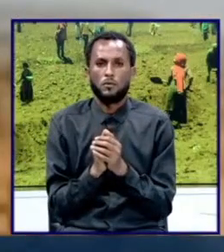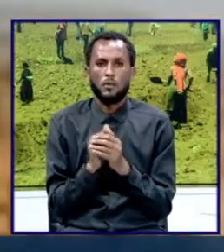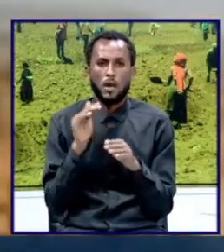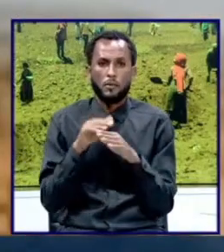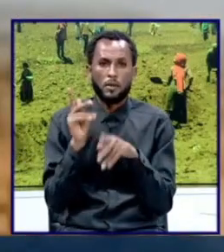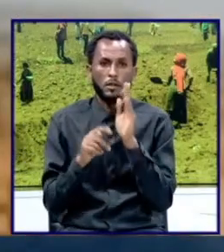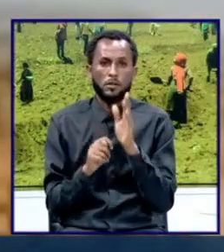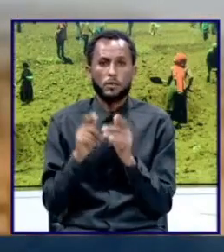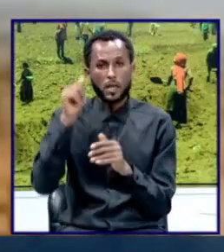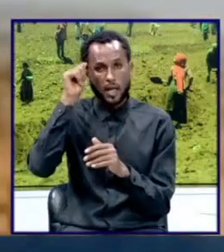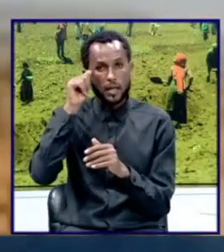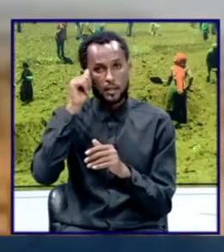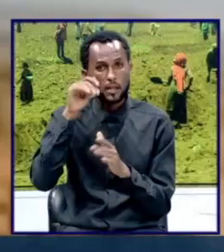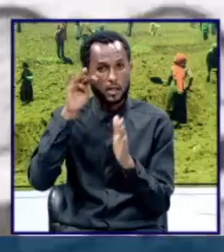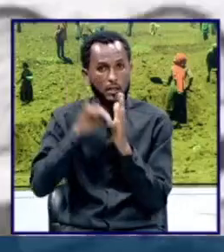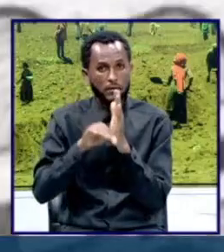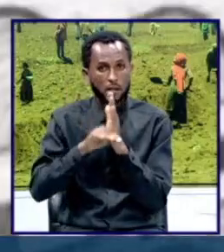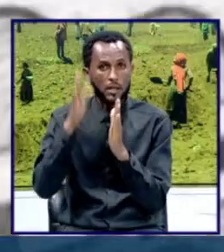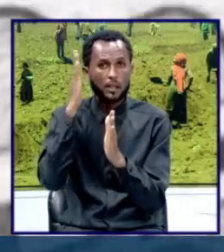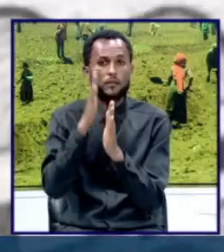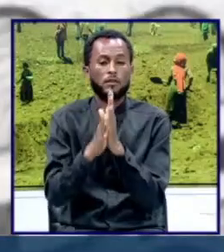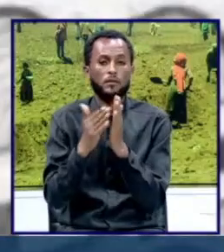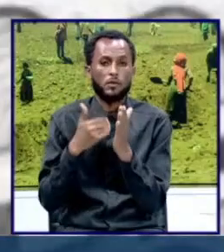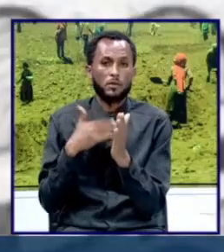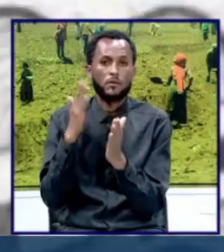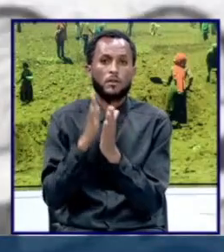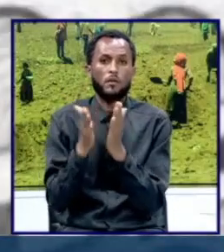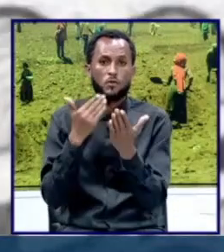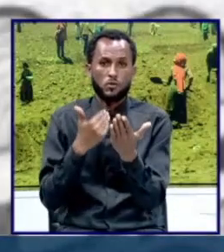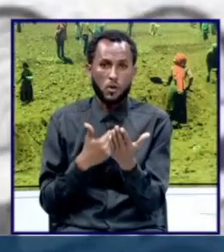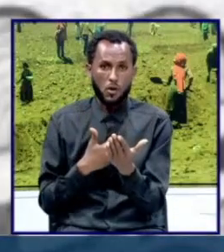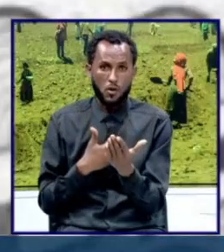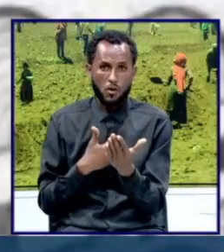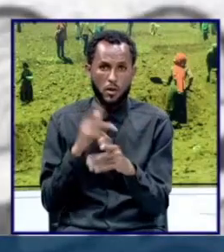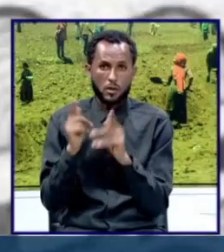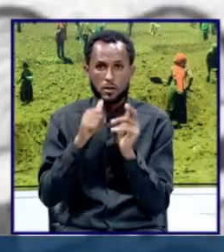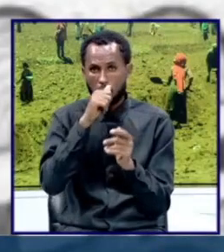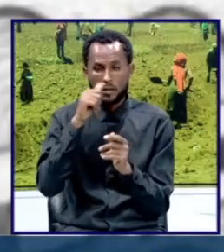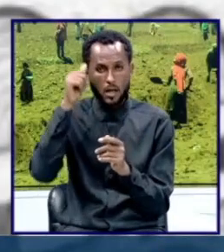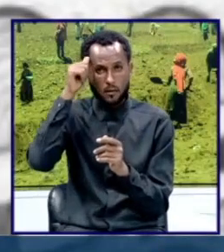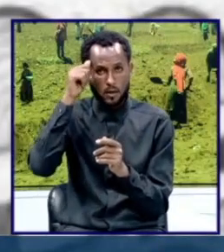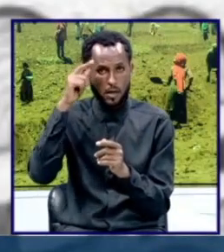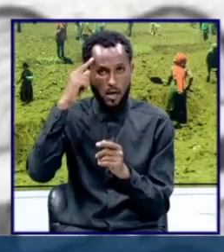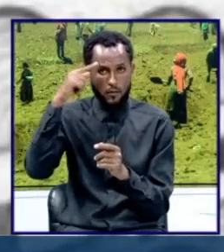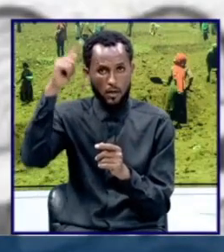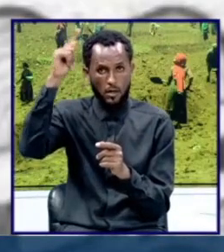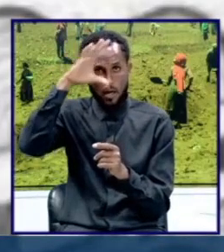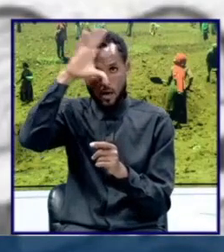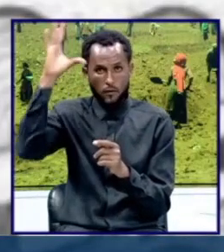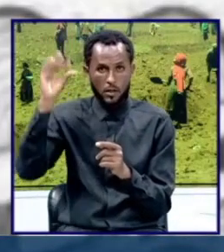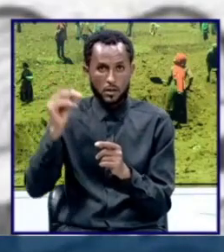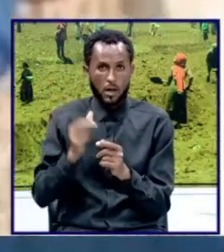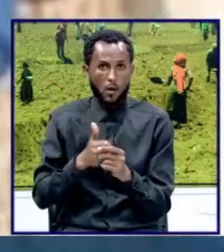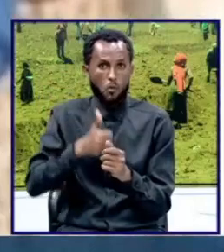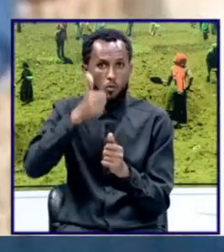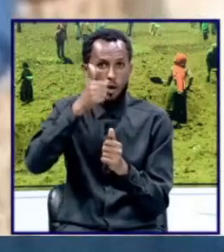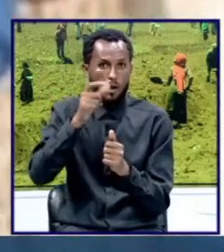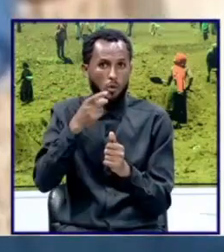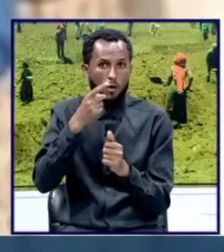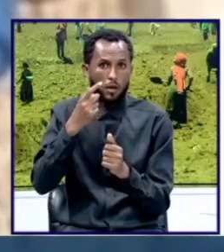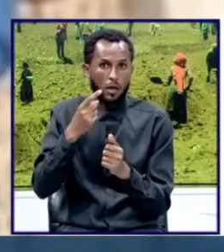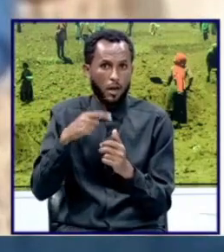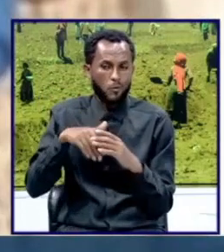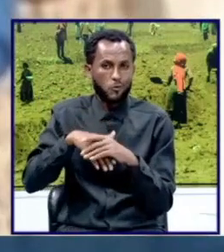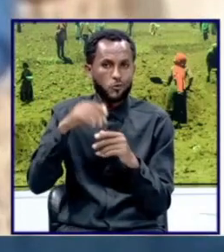ልዕሊ ህዝቢ ኤርትራ ግፍዒ እናተፈፀመ ዝመፀን ዝፍፀም ዘሎን እስያስ ኣፈወርቂ ኣብ ቀርኒ ኣፍሪቃ ጎብለል ኮንካ ናይ ምውፃእ ሕልሙ ንምግሃድ ምስ